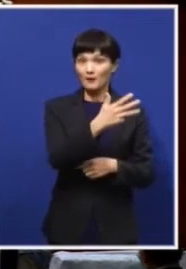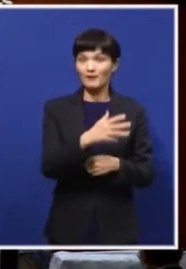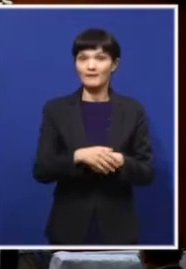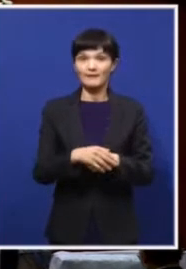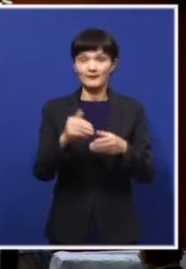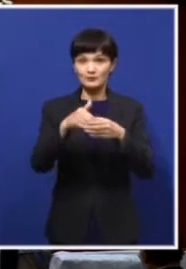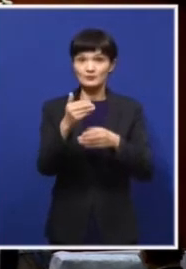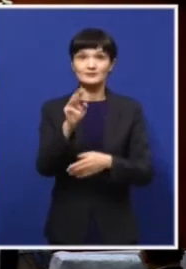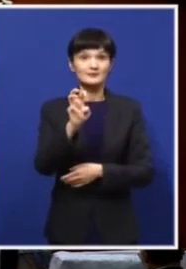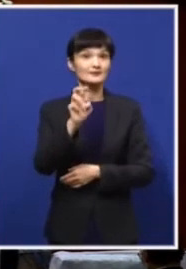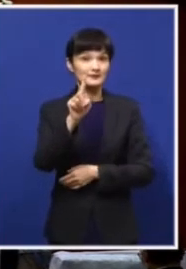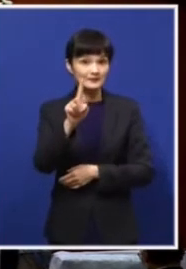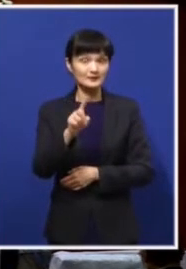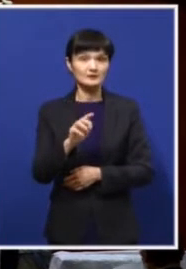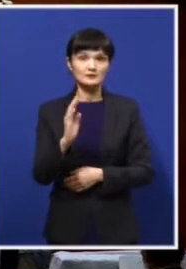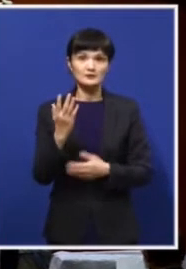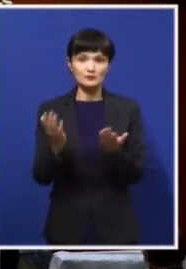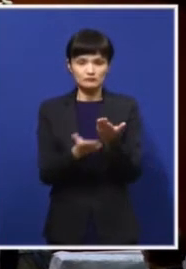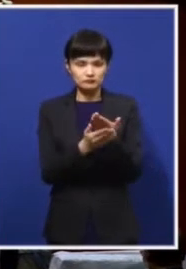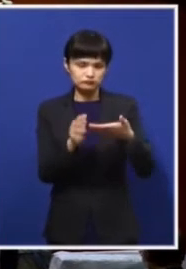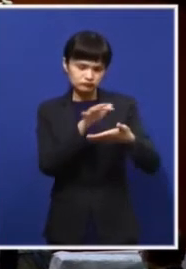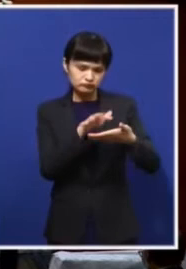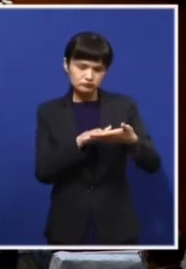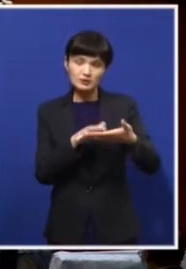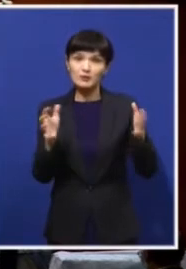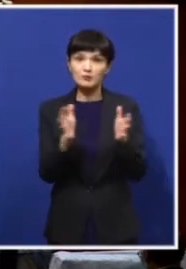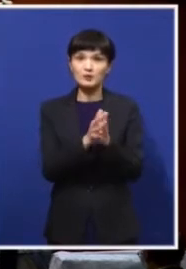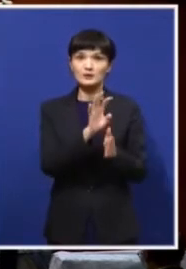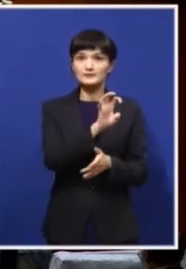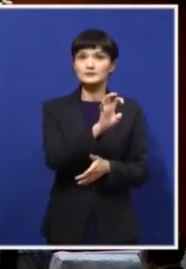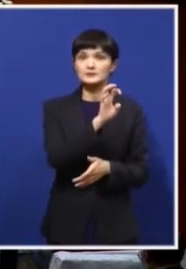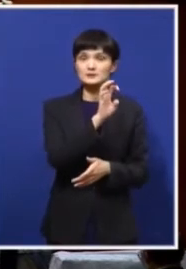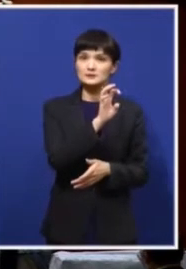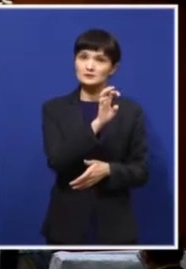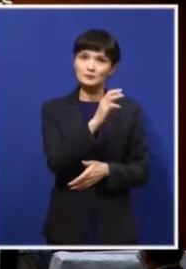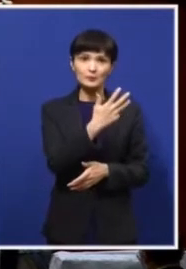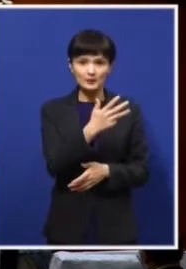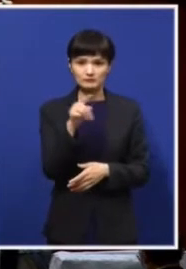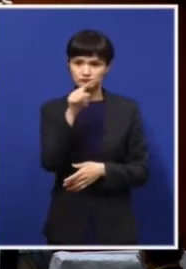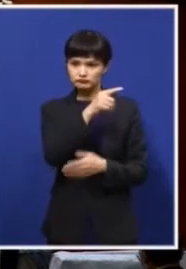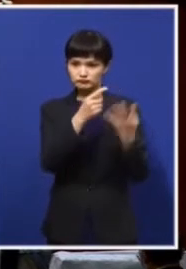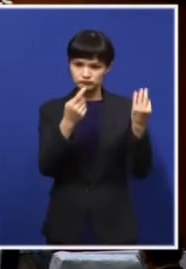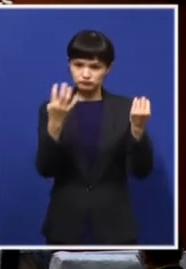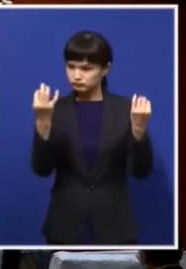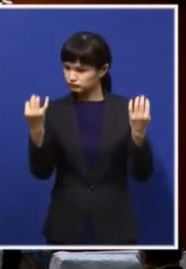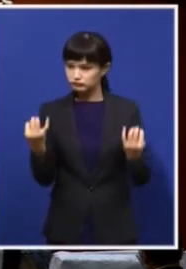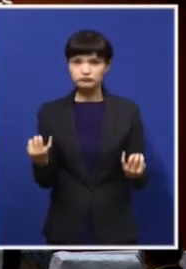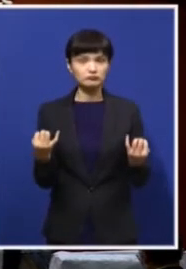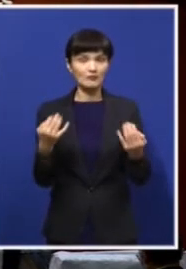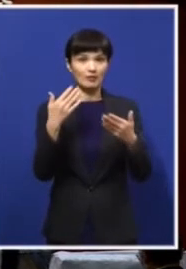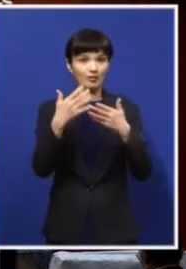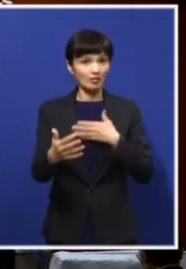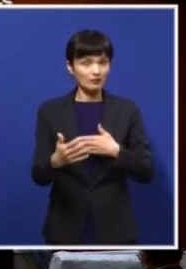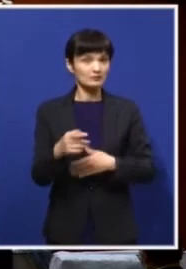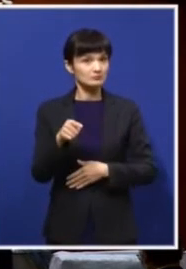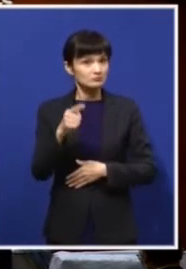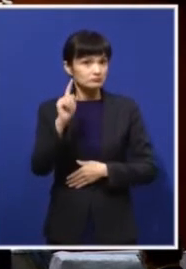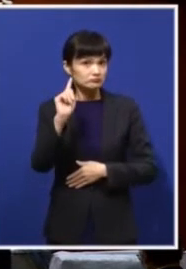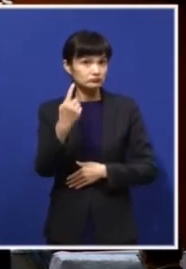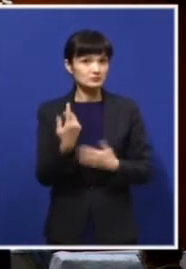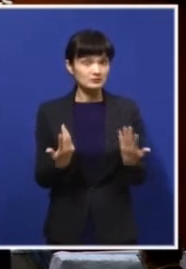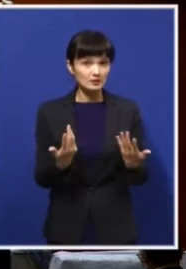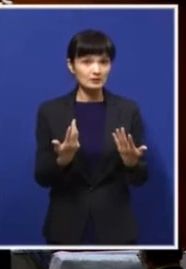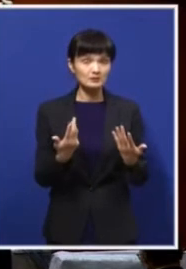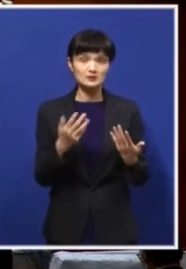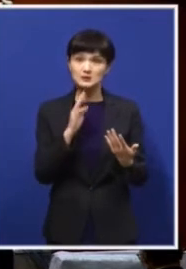31家，可是上面附件又说有48家，两个数字好像对不太起来。这个想请教一下，说这个数字是有重叠